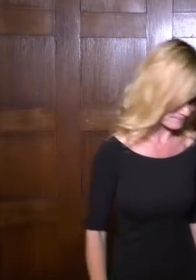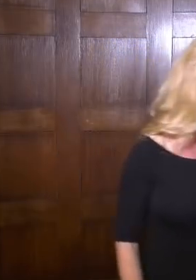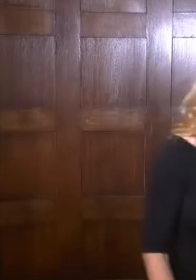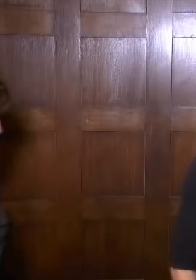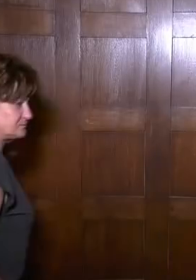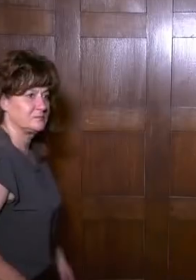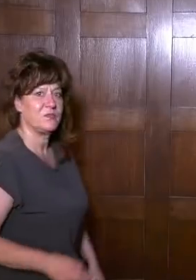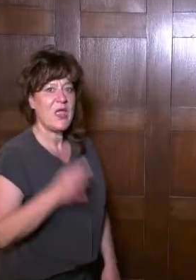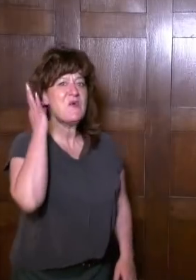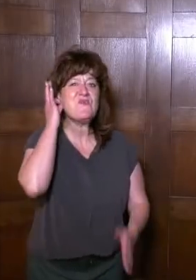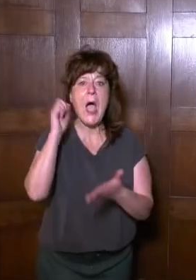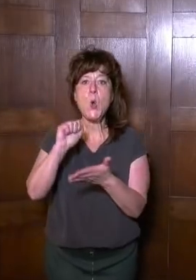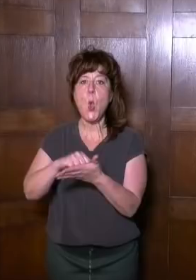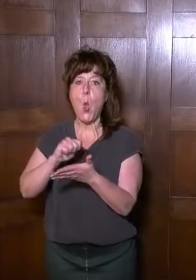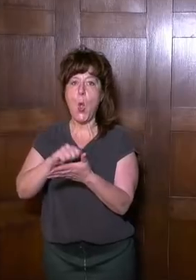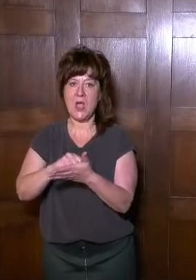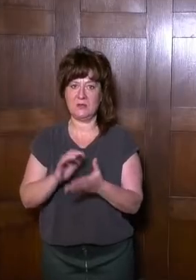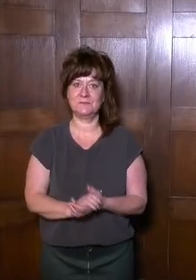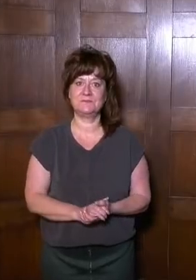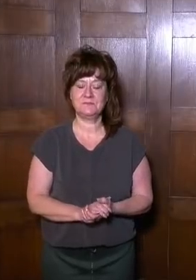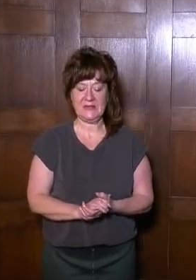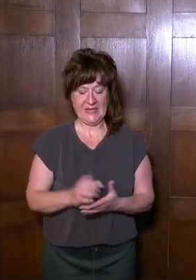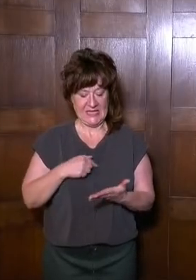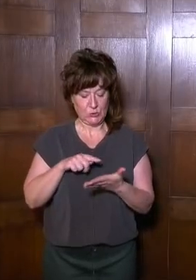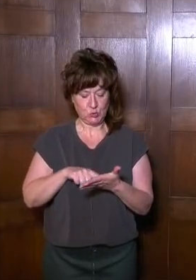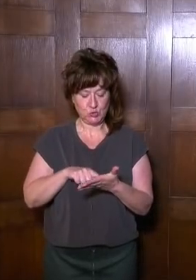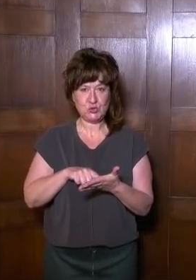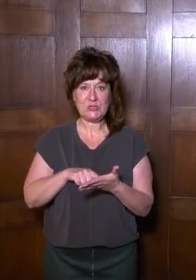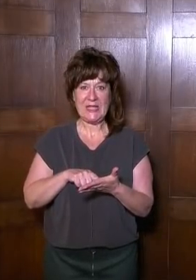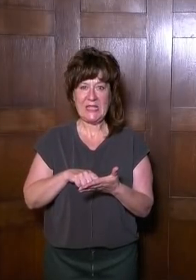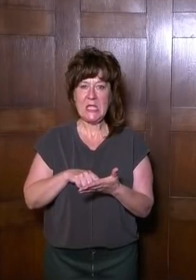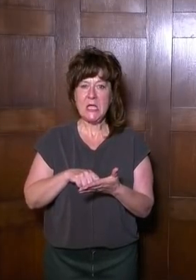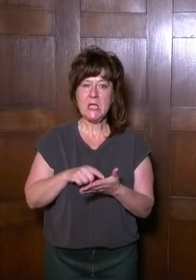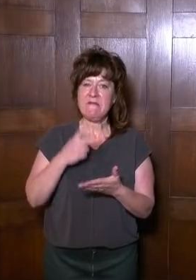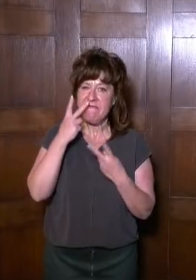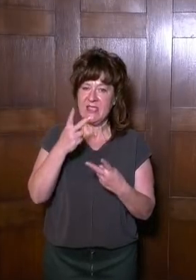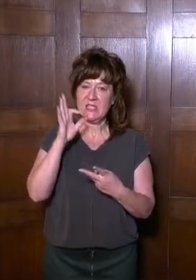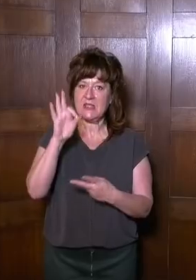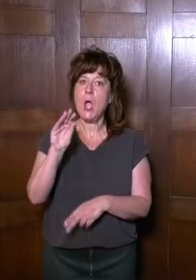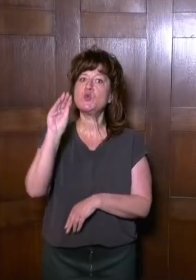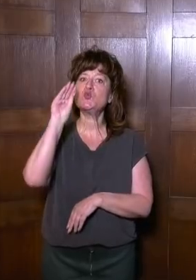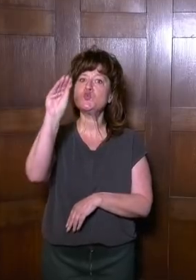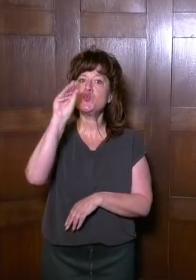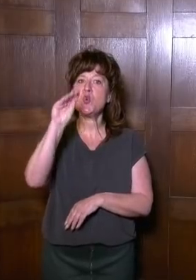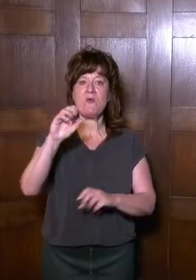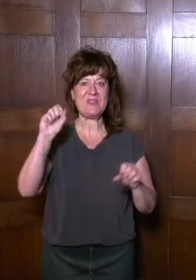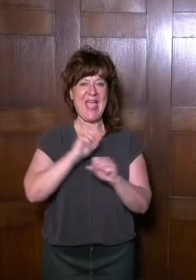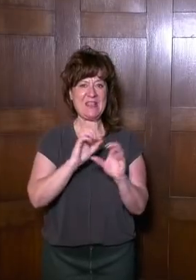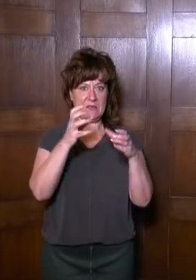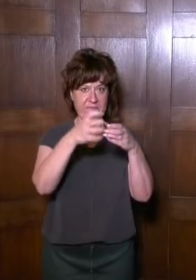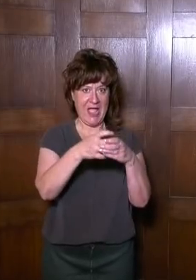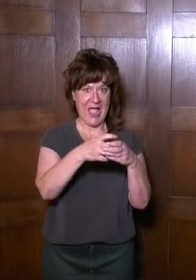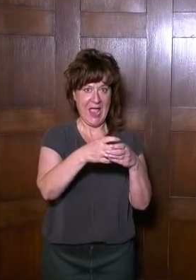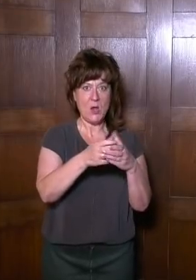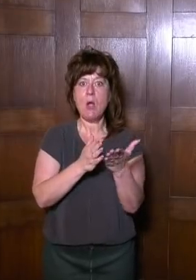Köhler. Ja, ich habe hier stehen, unbedingt ansprechen, Zukunftsängste der Vereine, Planungssicherheit für dieses